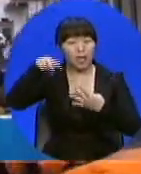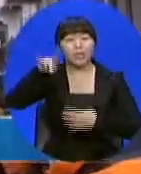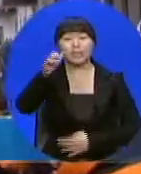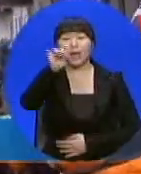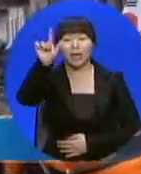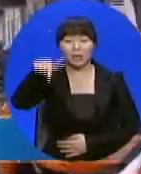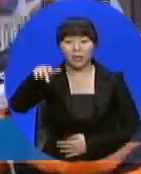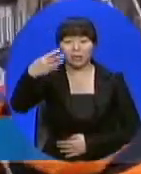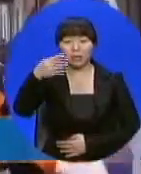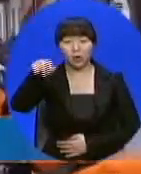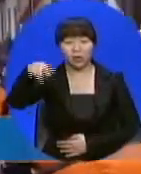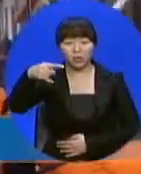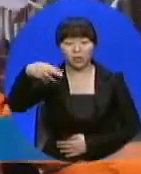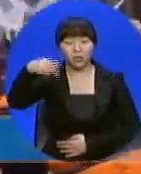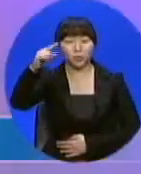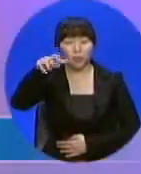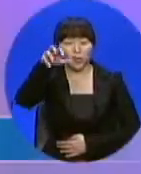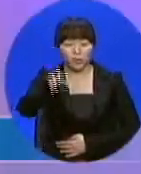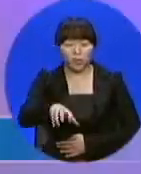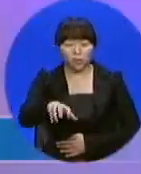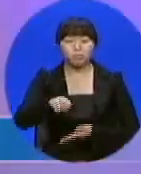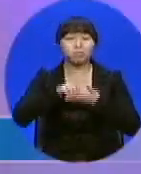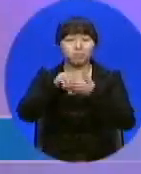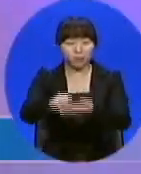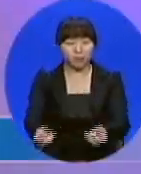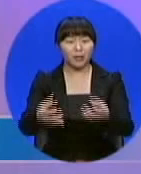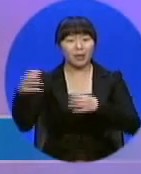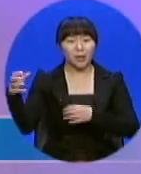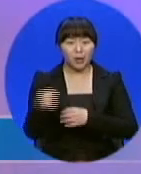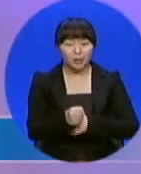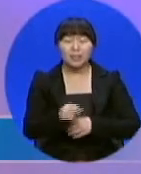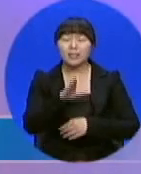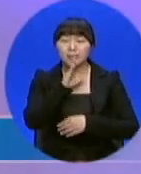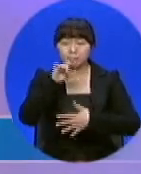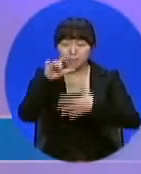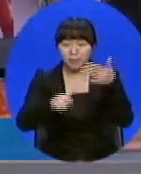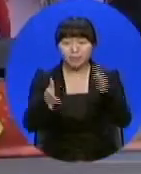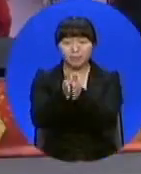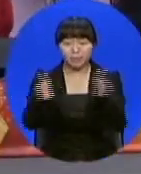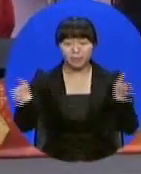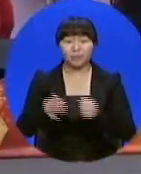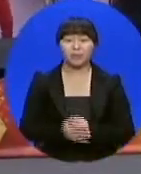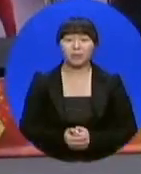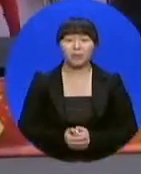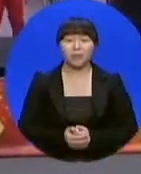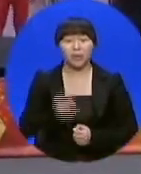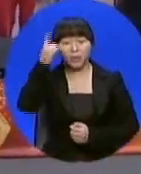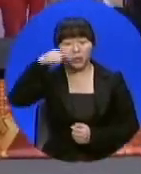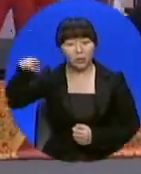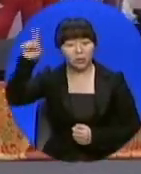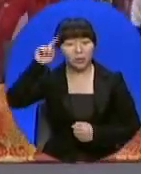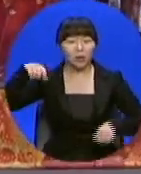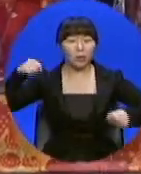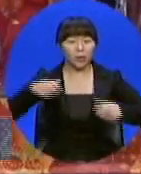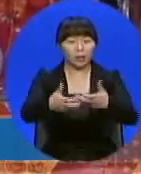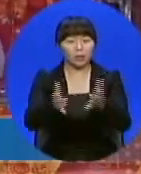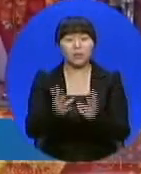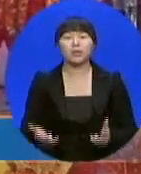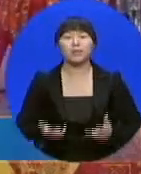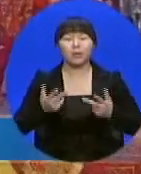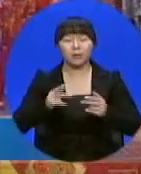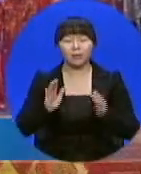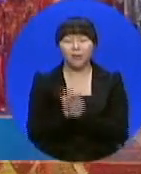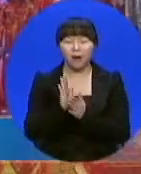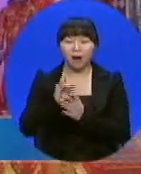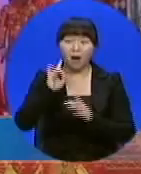클러스터 선수촌에서 입촌식을 갖고 본격적인 현지 일정을 시작했습니다. 러시아 공연단과 자원봉사자들의